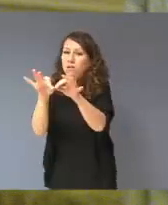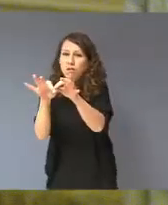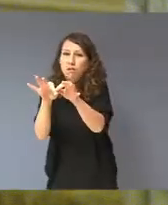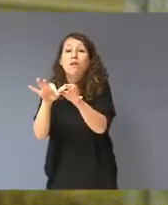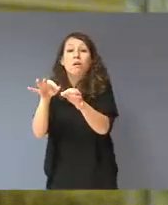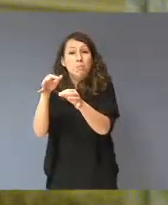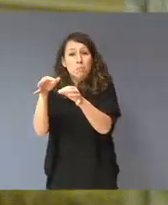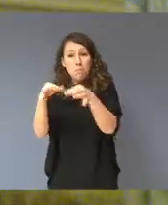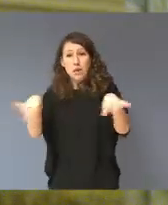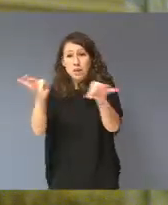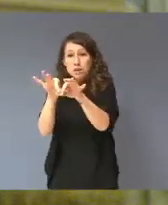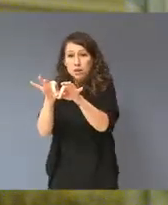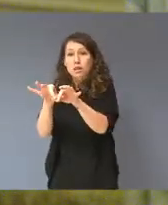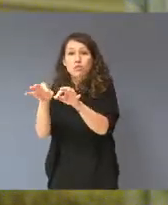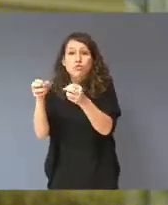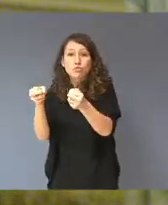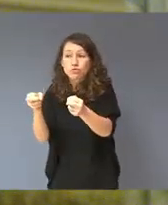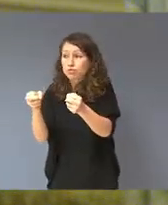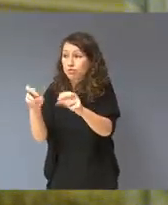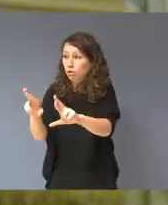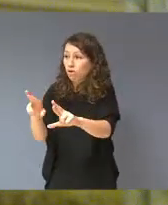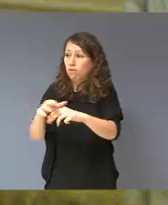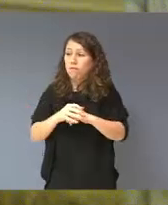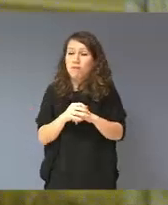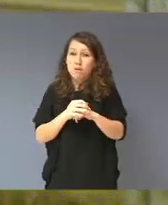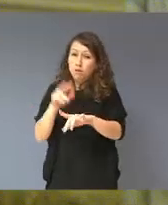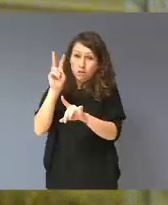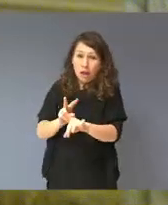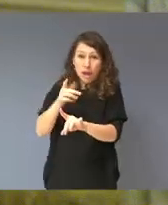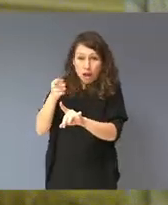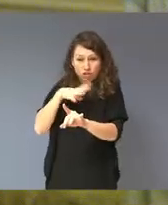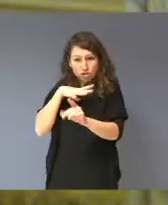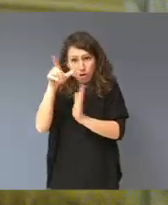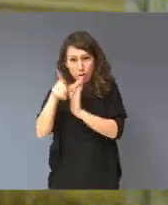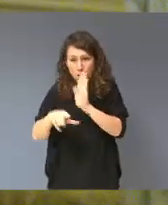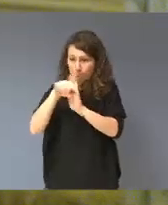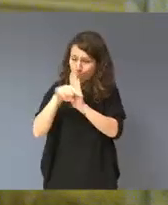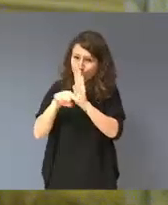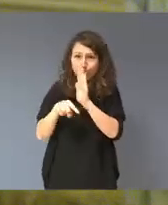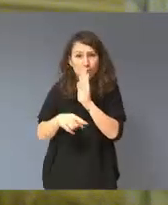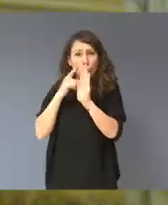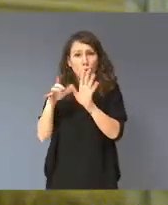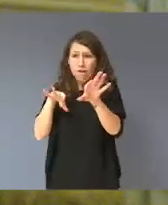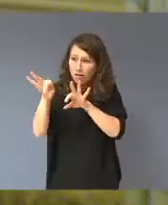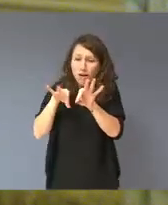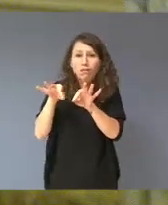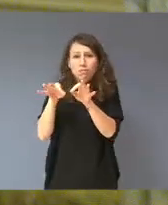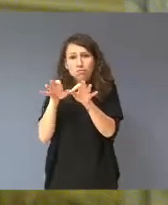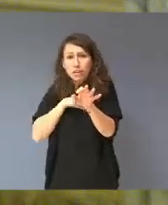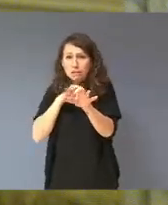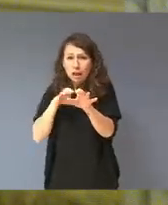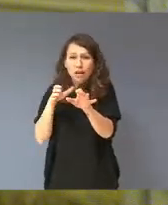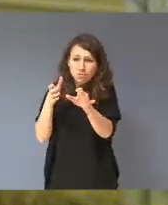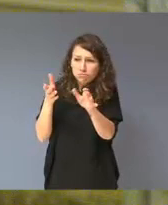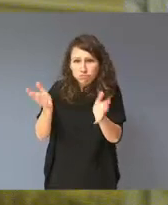d'asile soit prise en compte et régularisée. Enfin, vous pourrez observer que chaque évacuation de